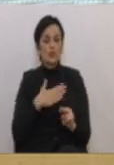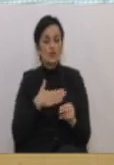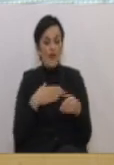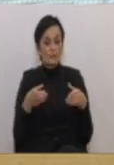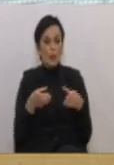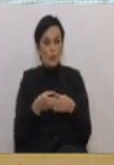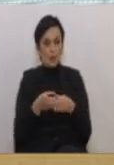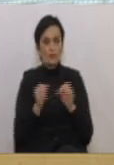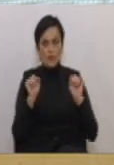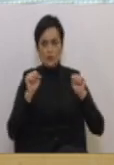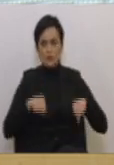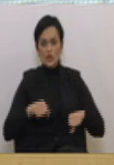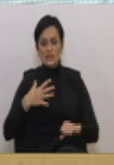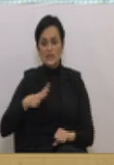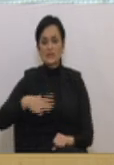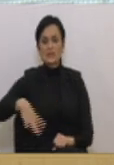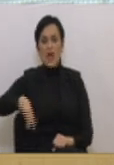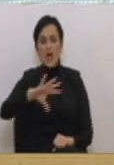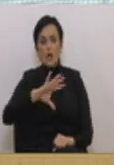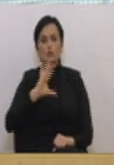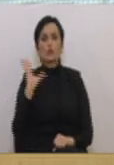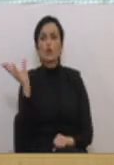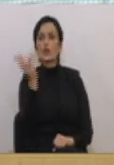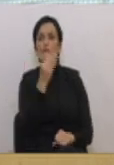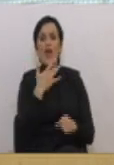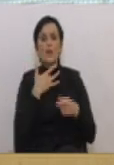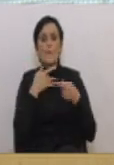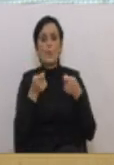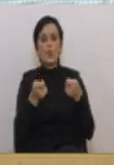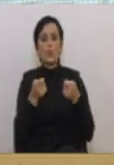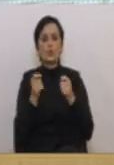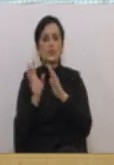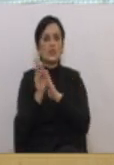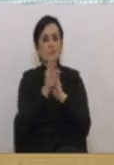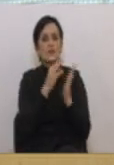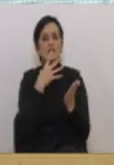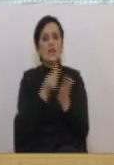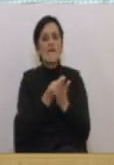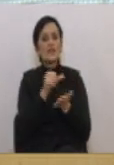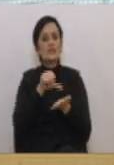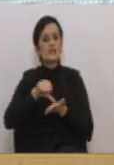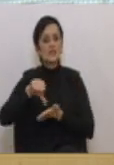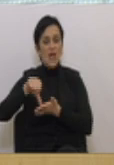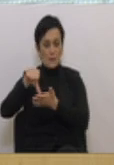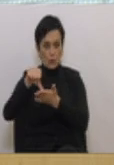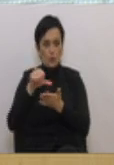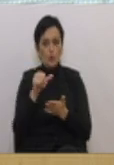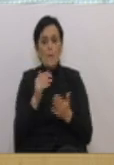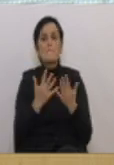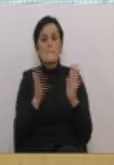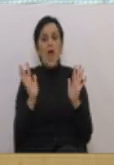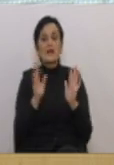გუნდმა შეძლო საქართველოს ყველა მუნიციპალიტეტში ყოლოდა თავის წარმომადგენლობა და უფრო მეტიც